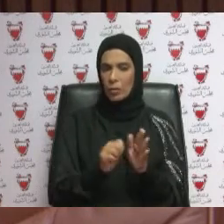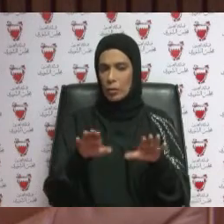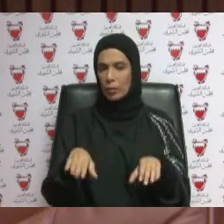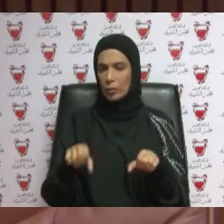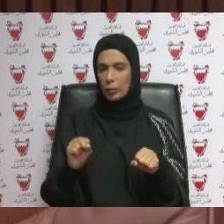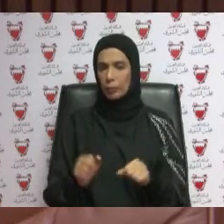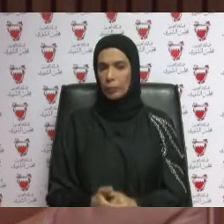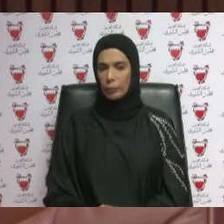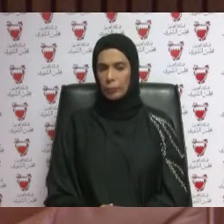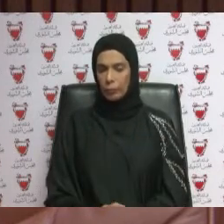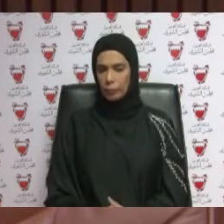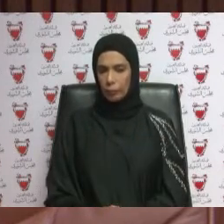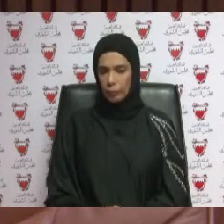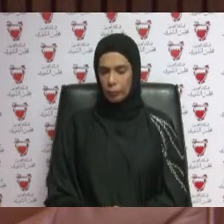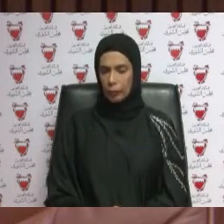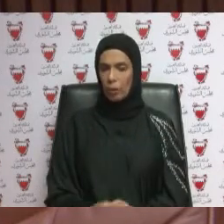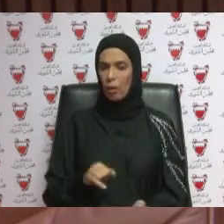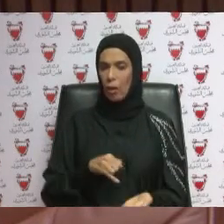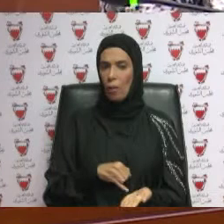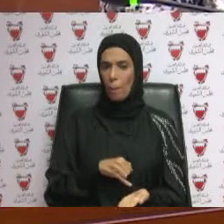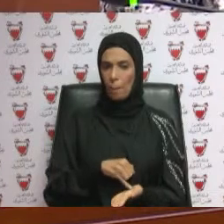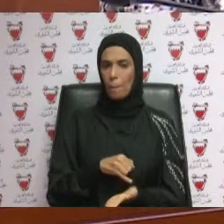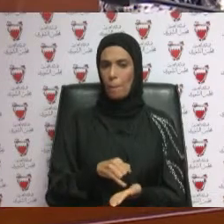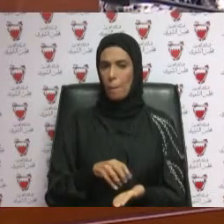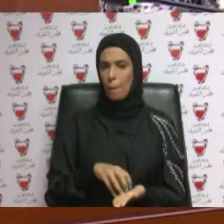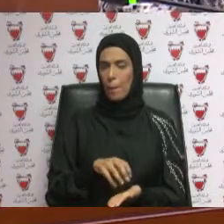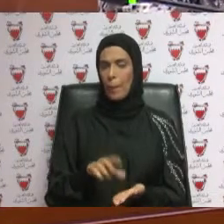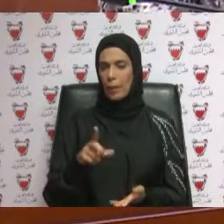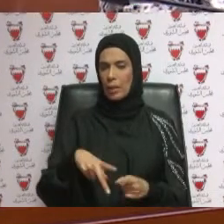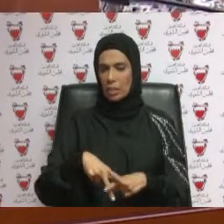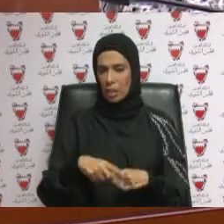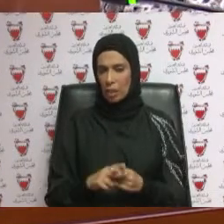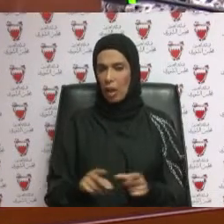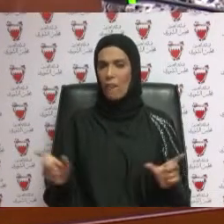علمي حاليا في المنطقتين السكنيتين عفوا المنطقتين الصناعيتين بالحد